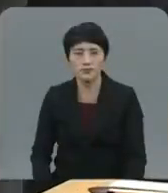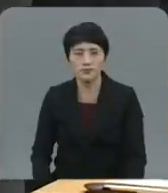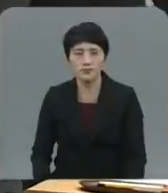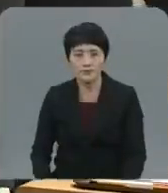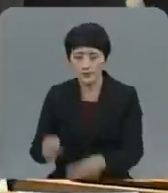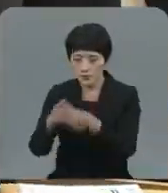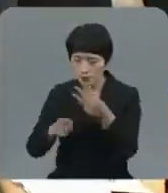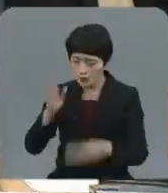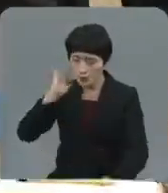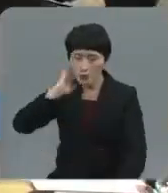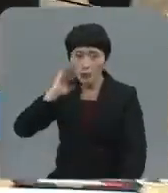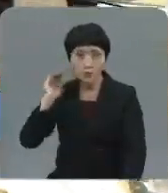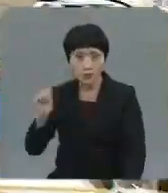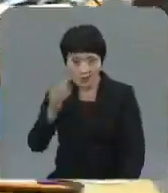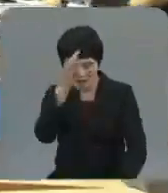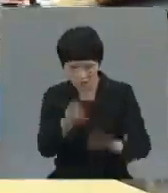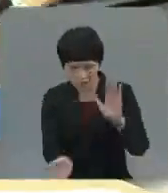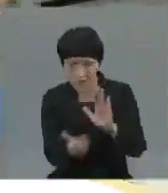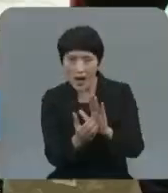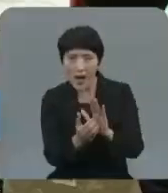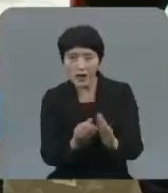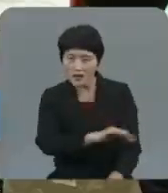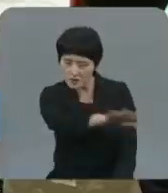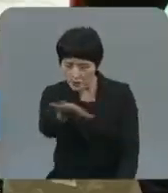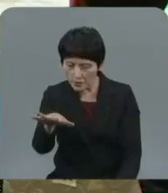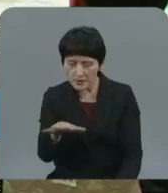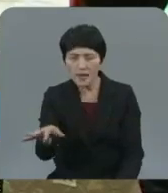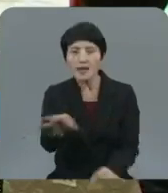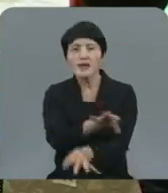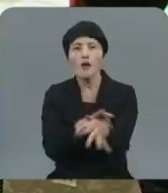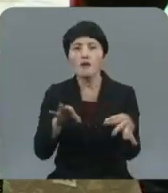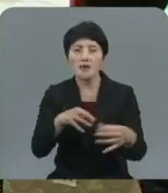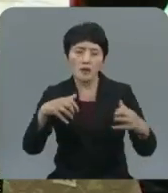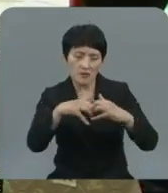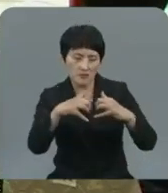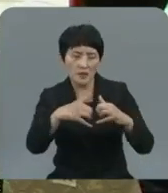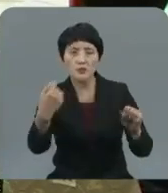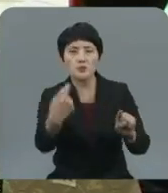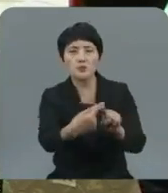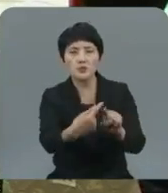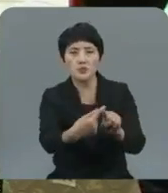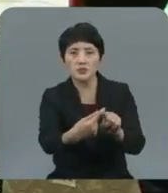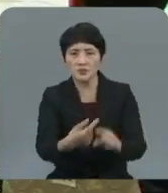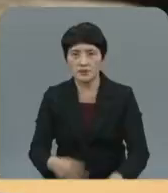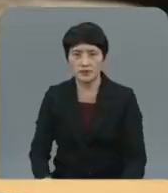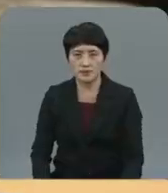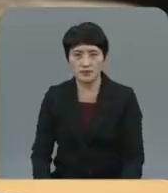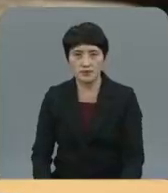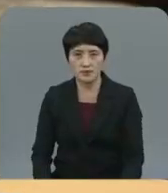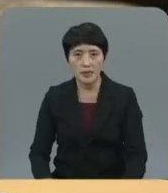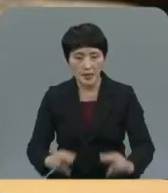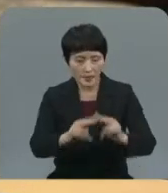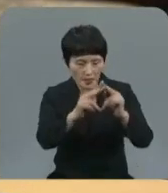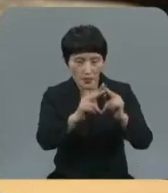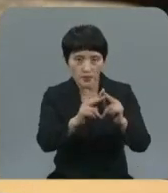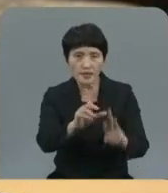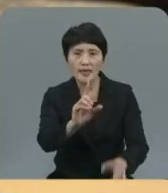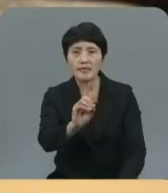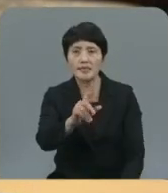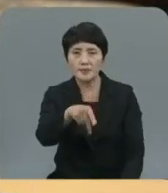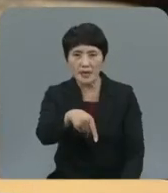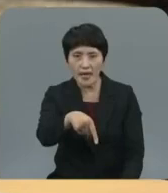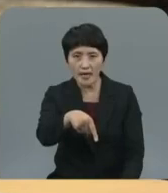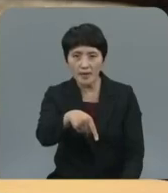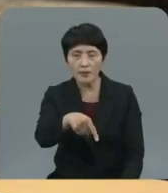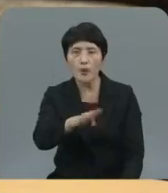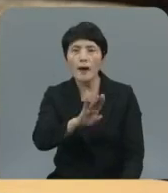Präsident John hat Pläne präsentiert um in der Hauptstadtregion den weltgrößten Cluster für hochmoderne System Halbleiter